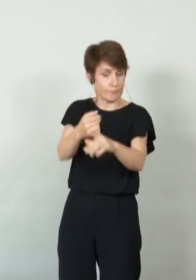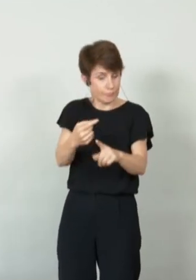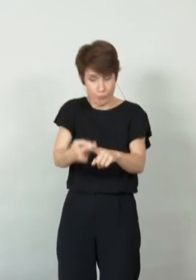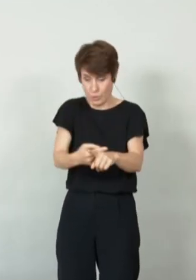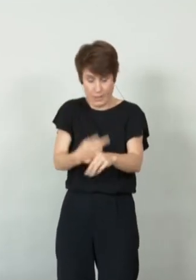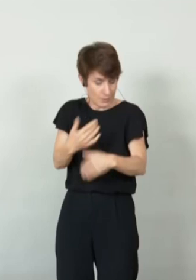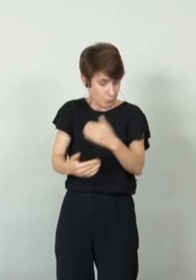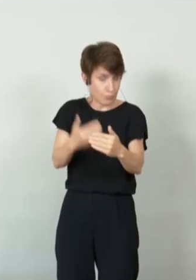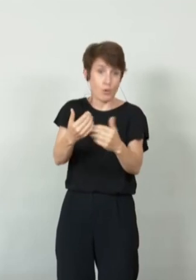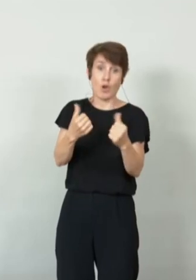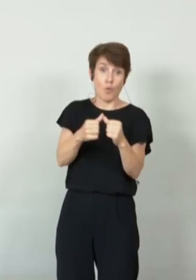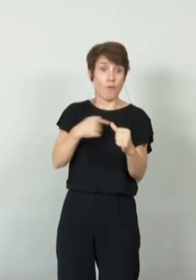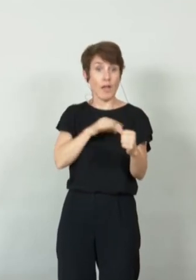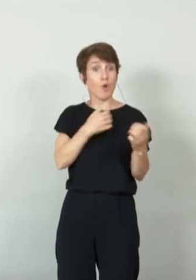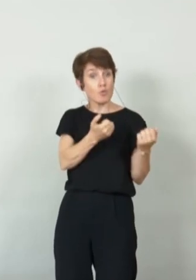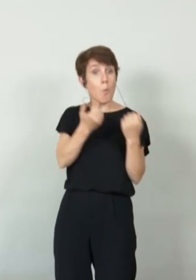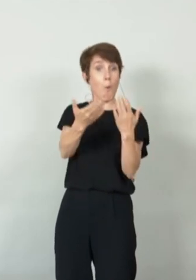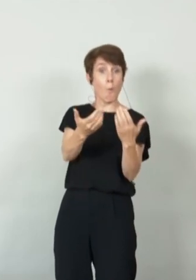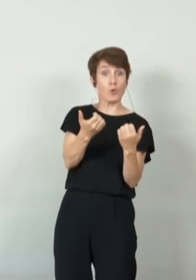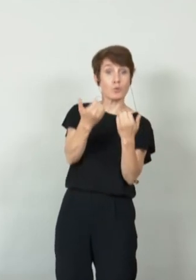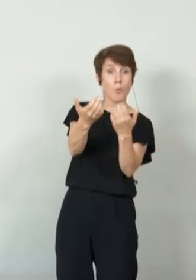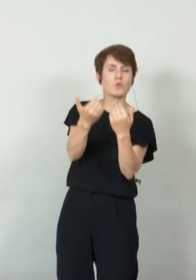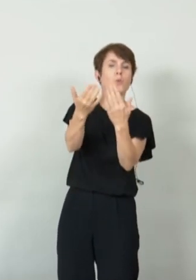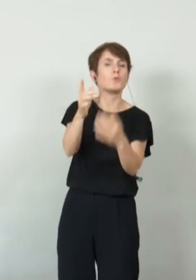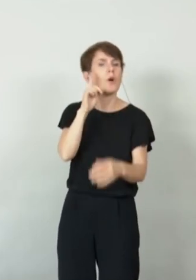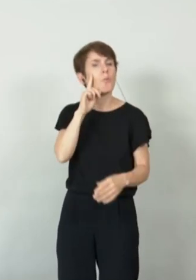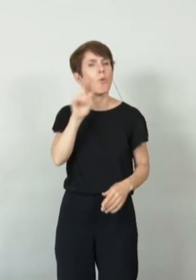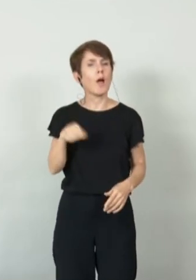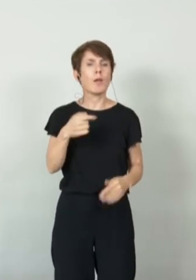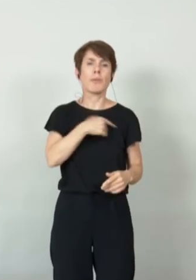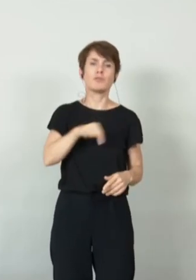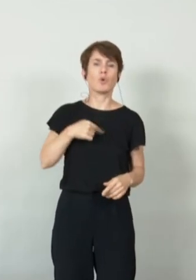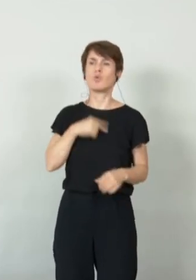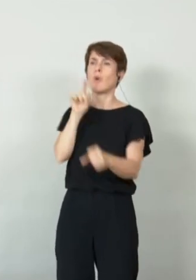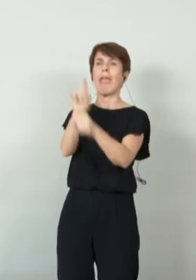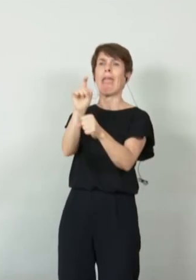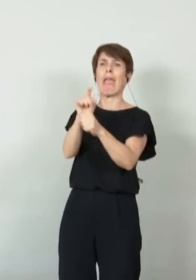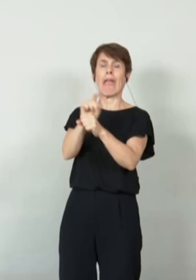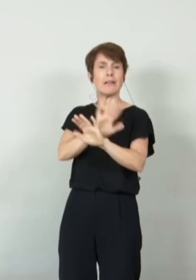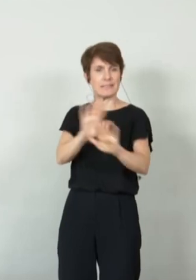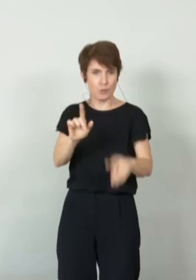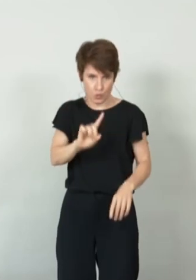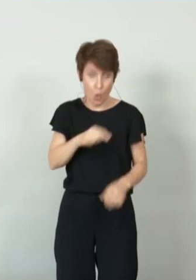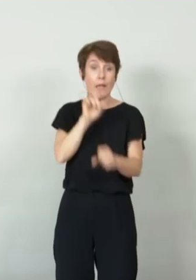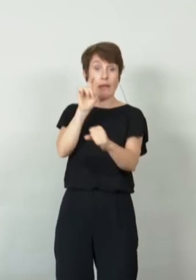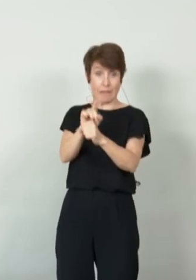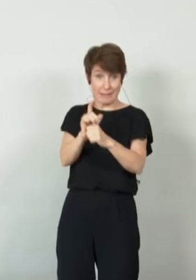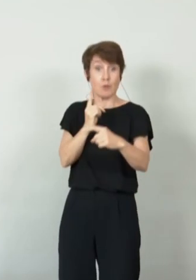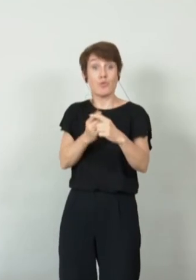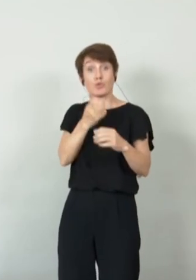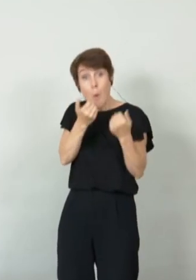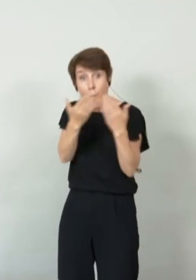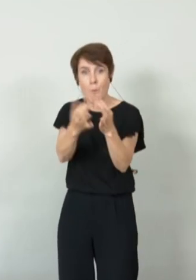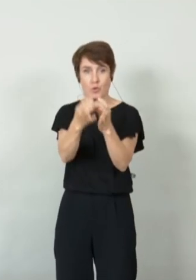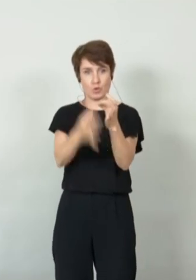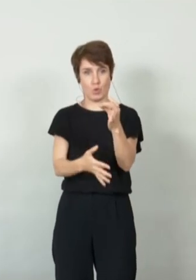nous ferons des propositions très concrètes parce qu'il s'agit pas seulement de dire il faut nous dirons le comment comment on peut arriver